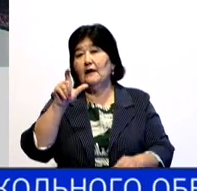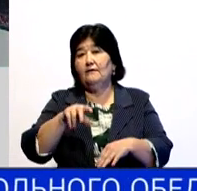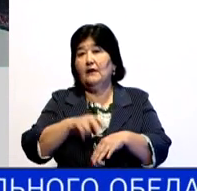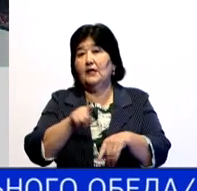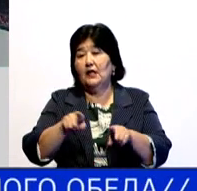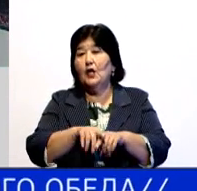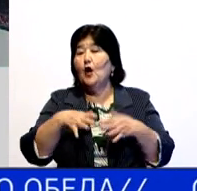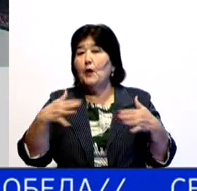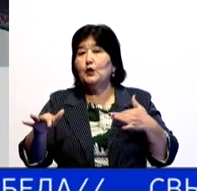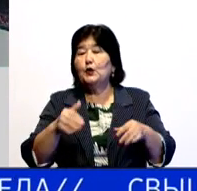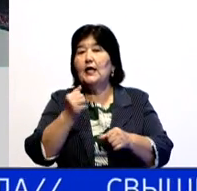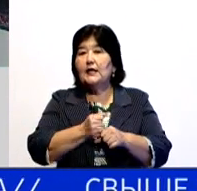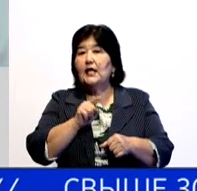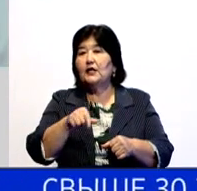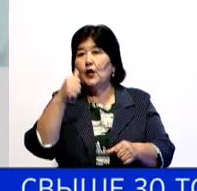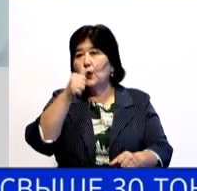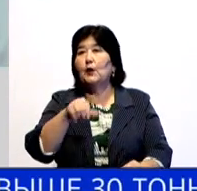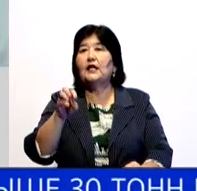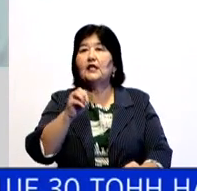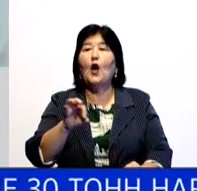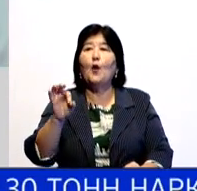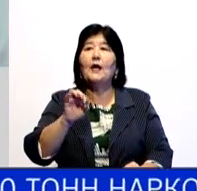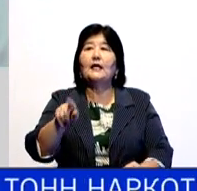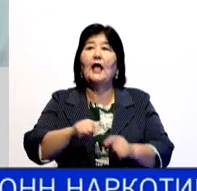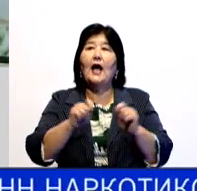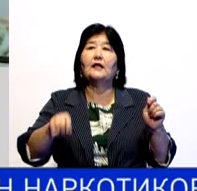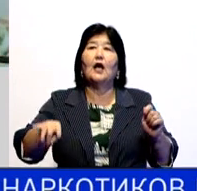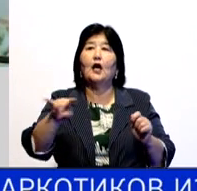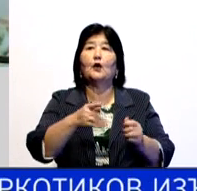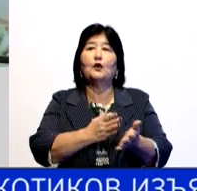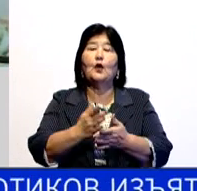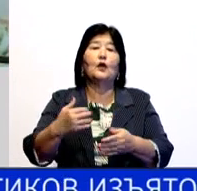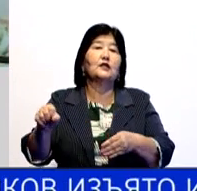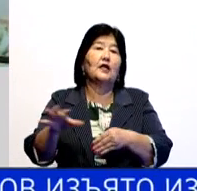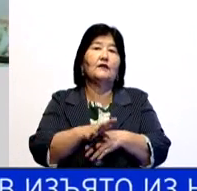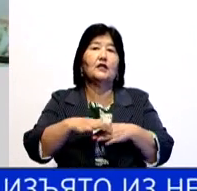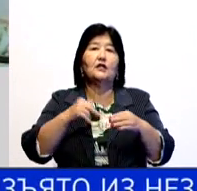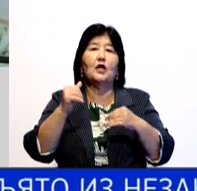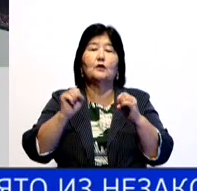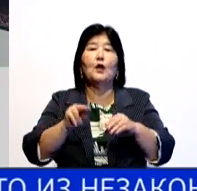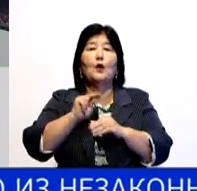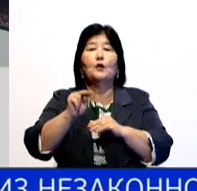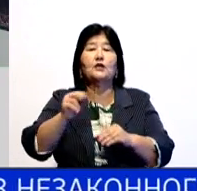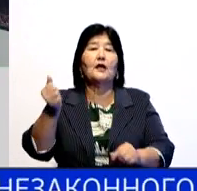анестезиологов-реаниматологов. Большое дело сделал в те годы Ернияз Умарулы. Для открытия в районах этой службы он выучил их специалистов в Москве и в